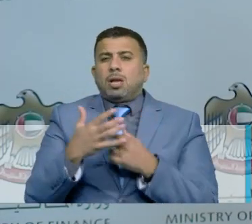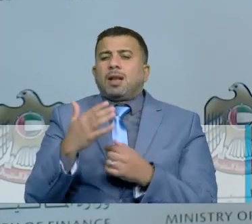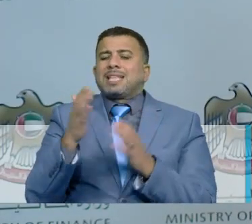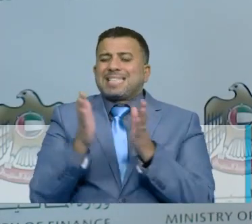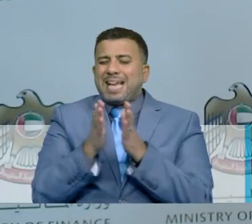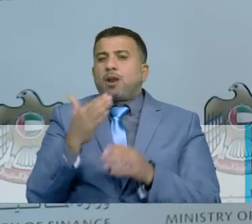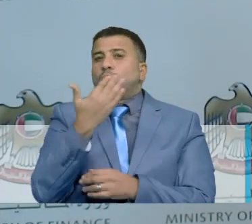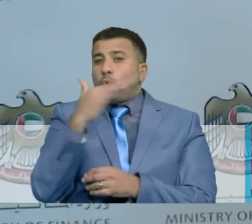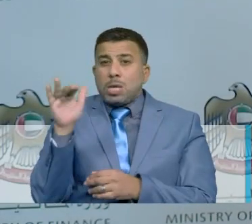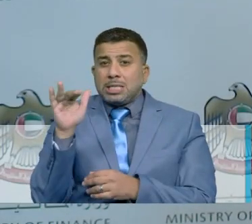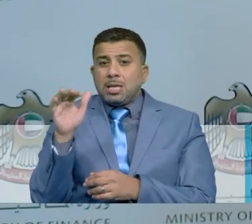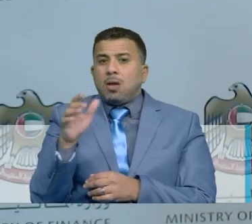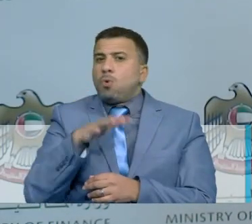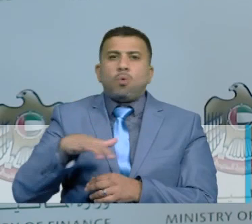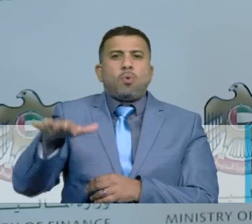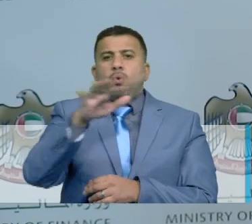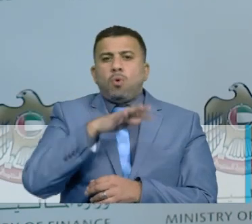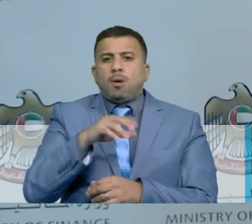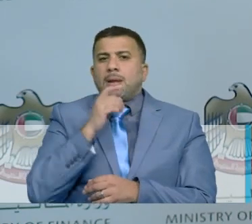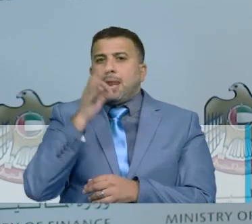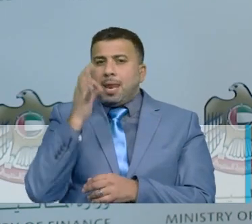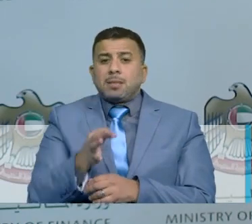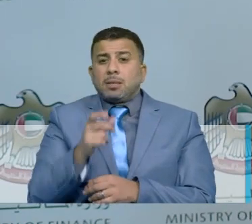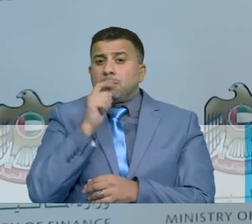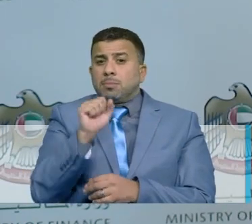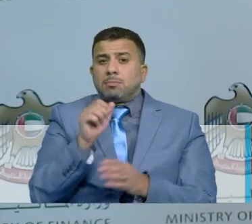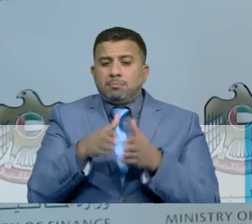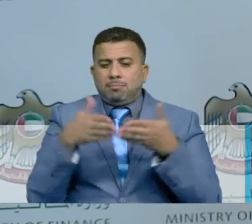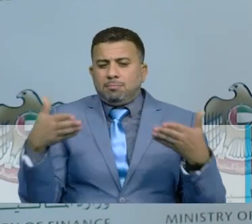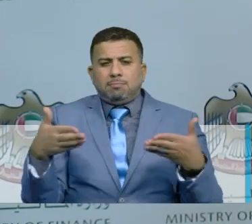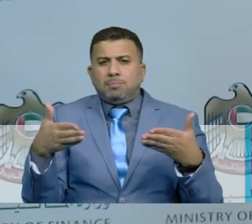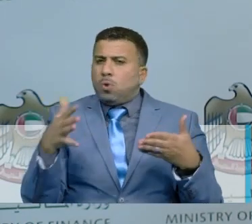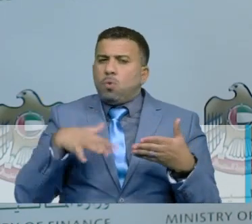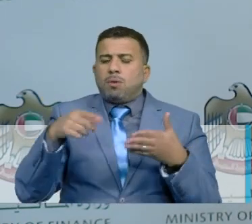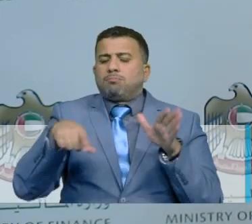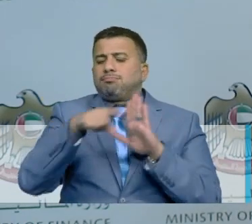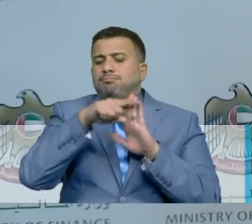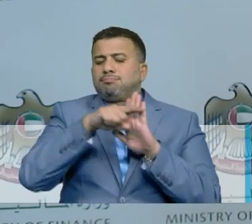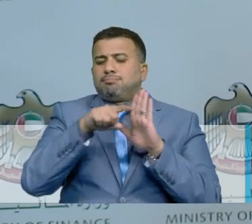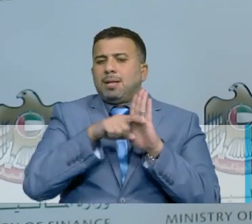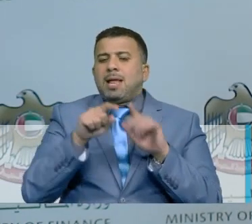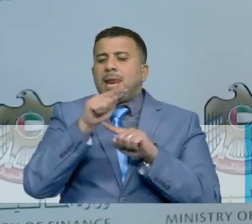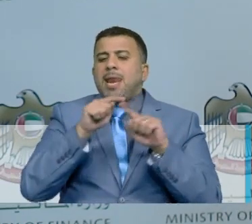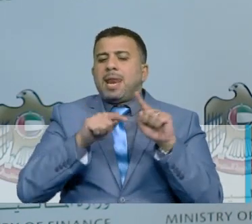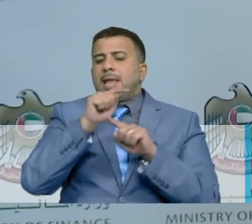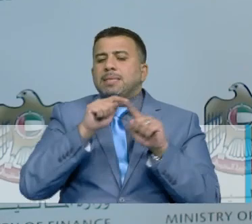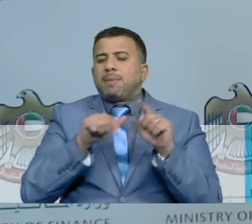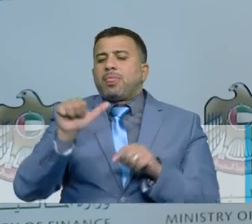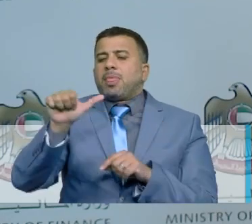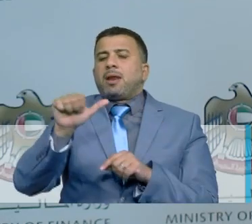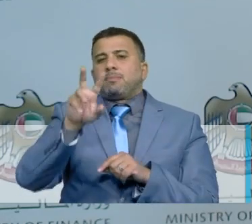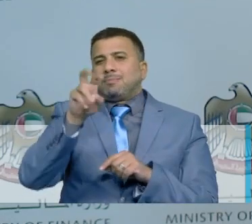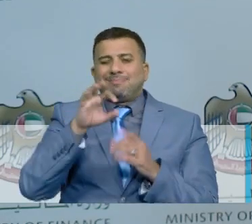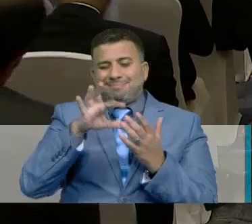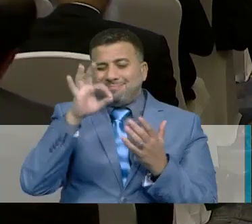والمتوسطة فالكل اليوم مطلوب منه أن يسجل بغض النظر عن نسبة الضريبة، فما في أي